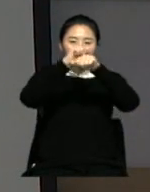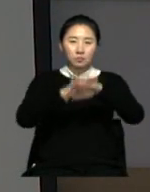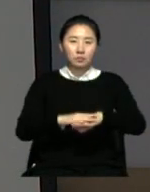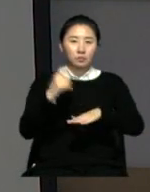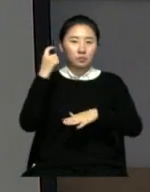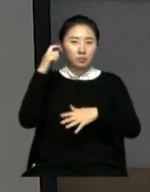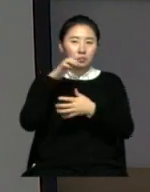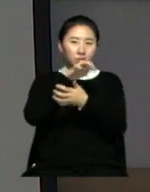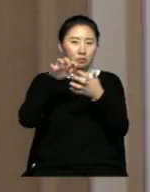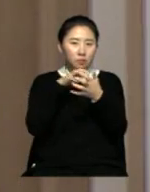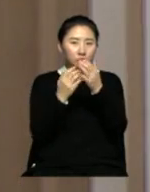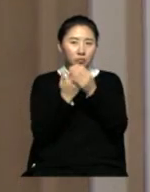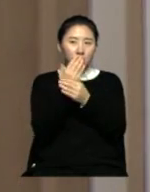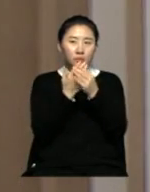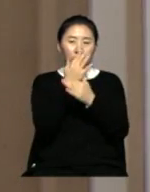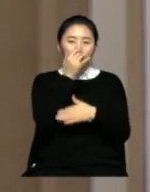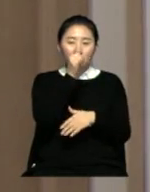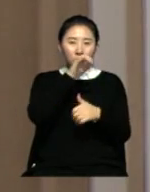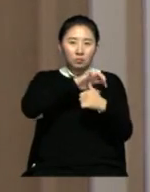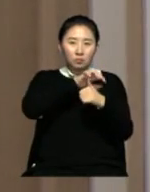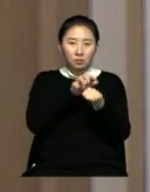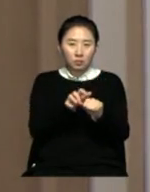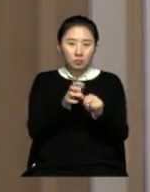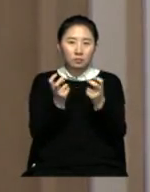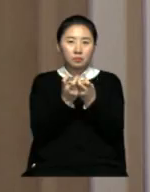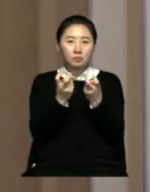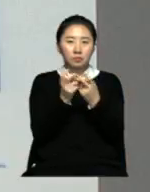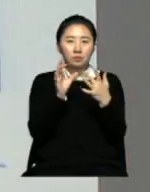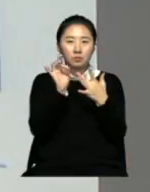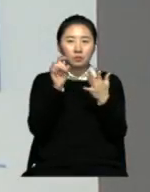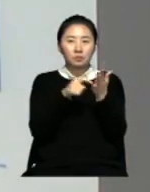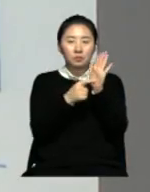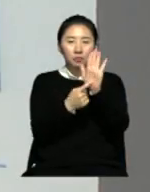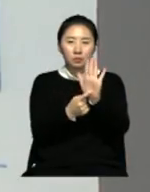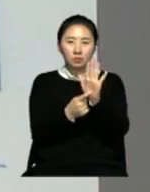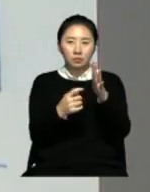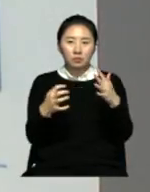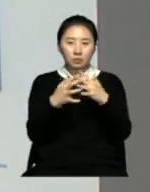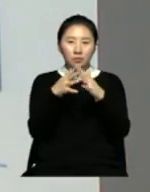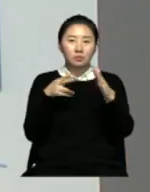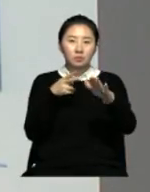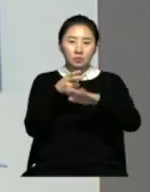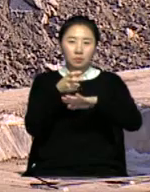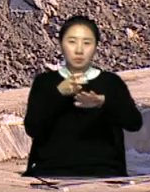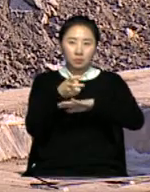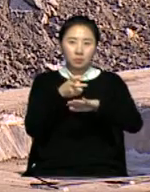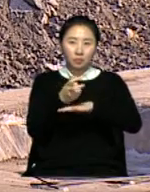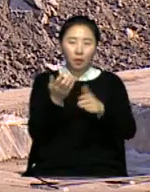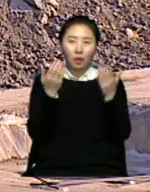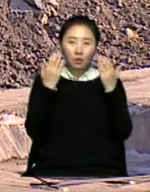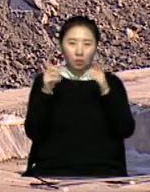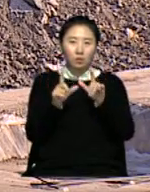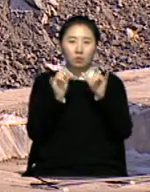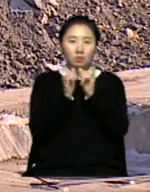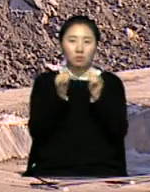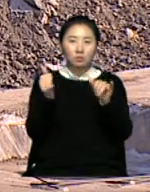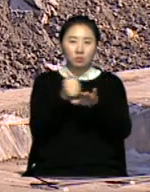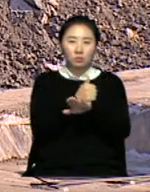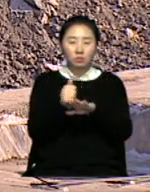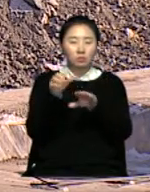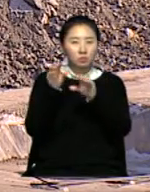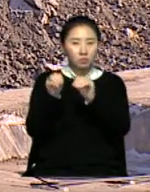소음이나 진동이 발생하지 않는 압쇄공법이 제시됐습니다. 또 공사 차량이 주거지나 학교가 위치한 구간의